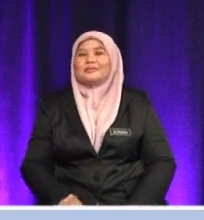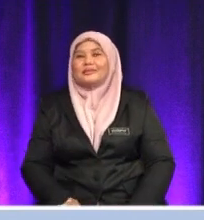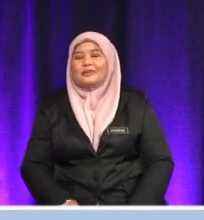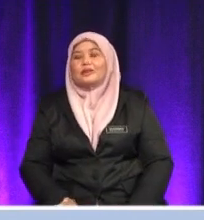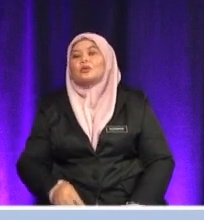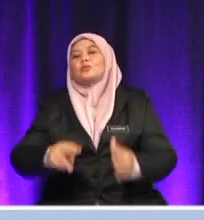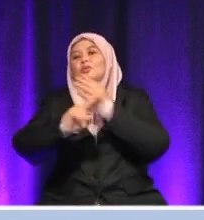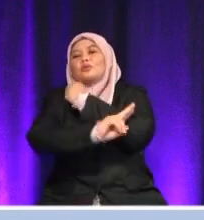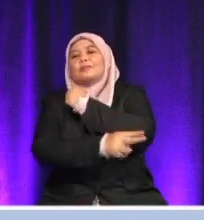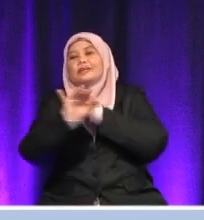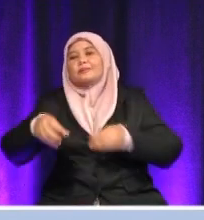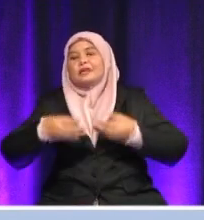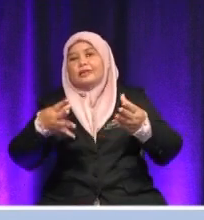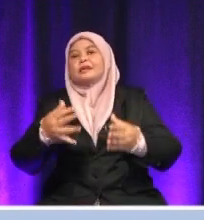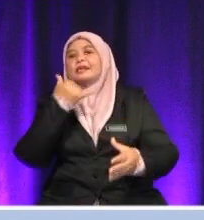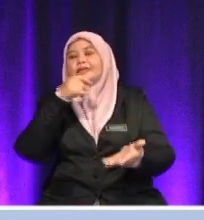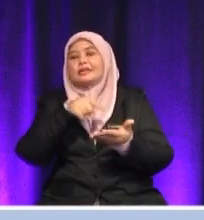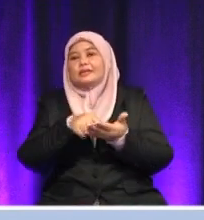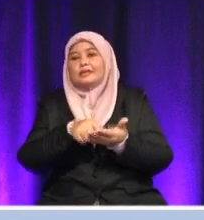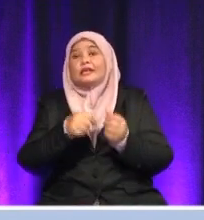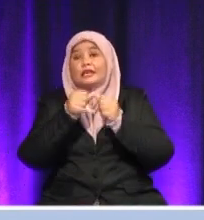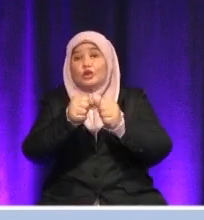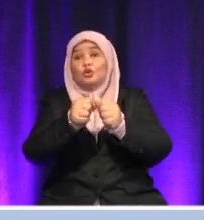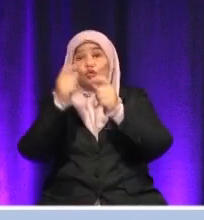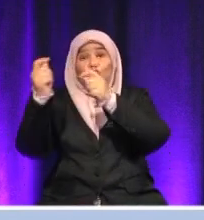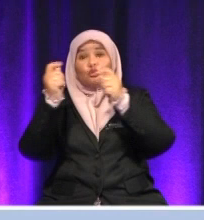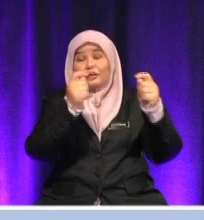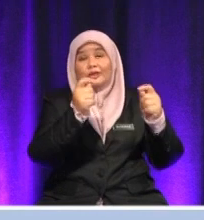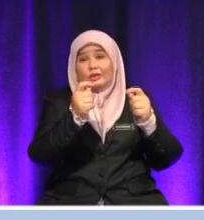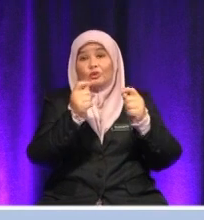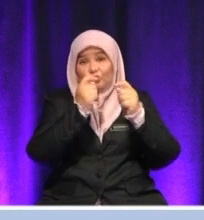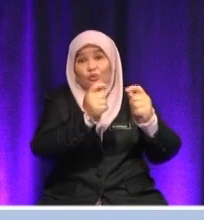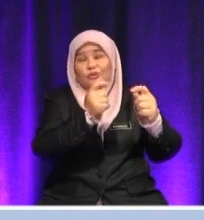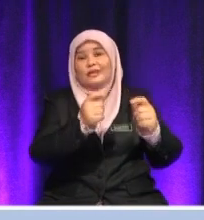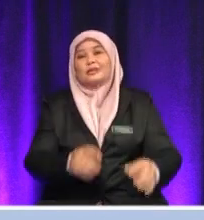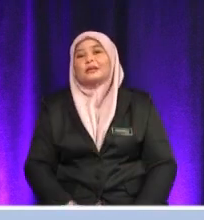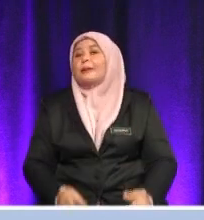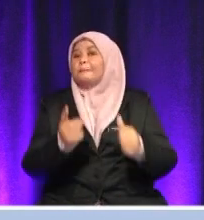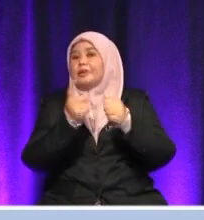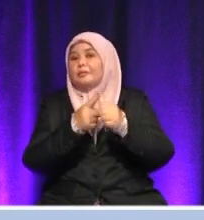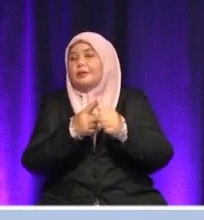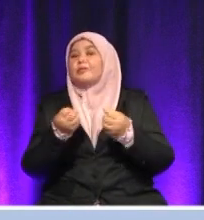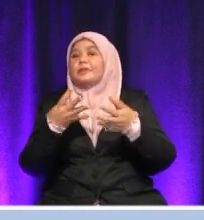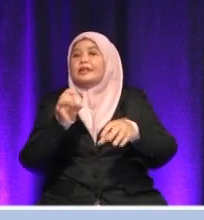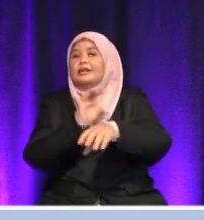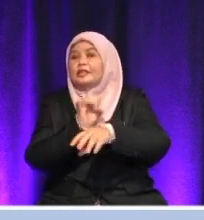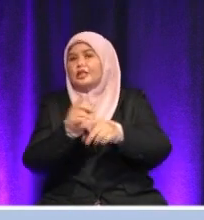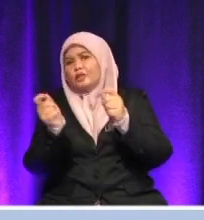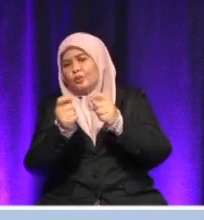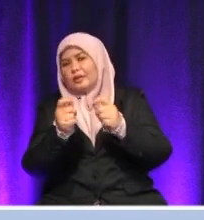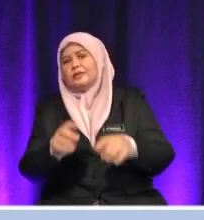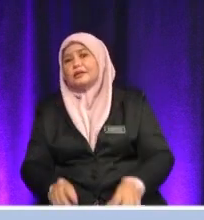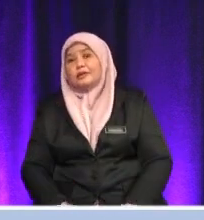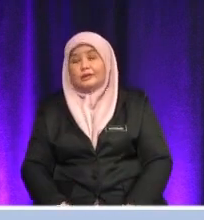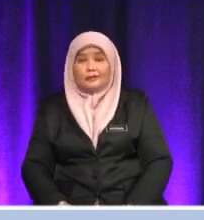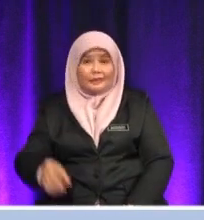yang diberikan kepada kesalahan ini ialah ikut turutan hakim. Okay, dia ada yang pertama, memberikan nasihat dulu atau teguran.